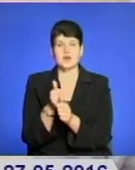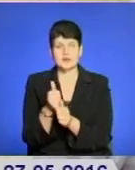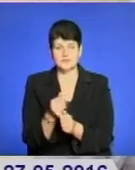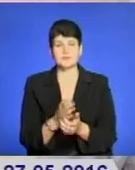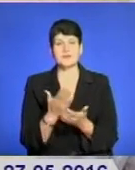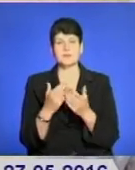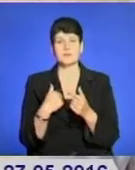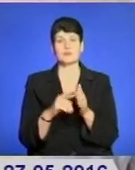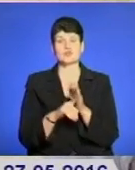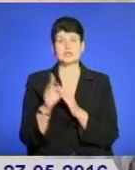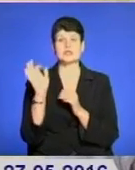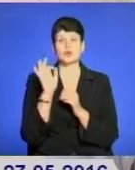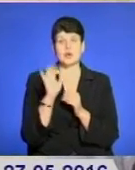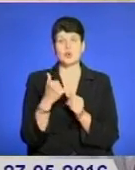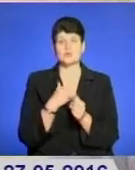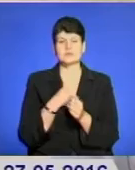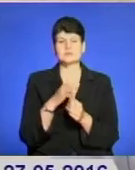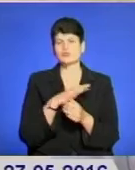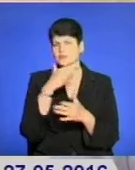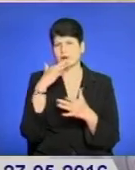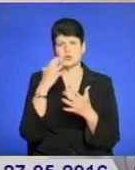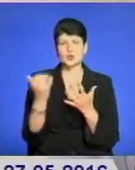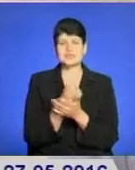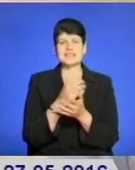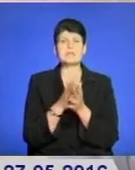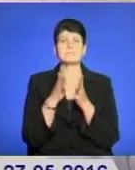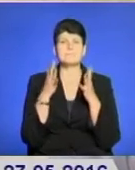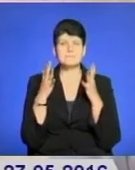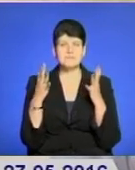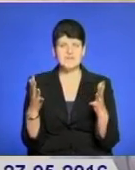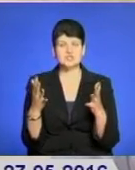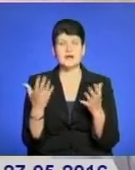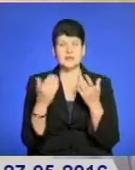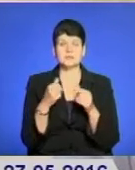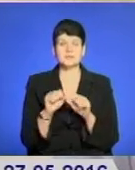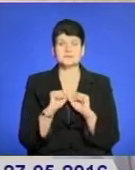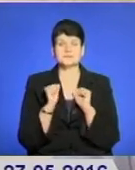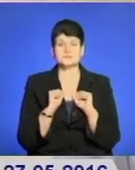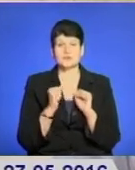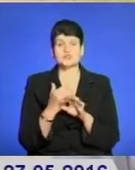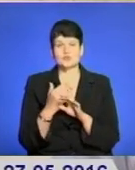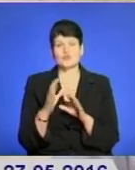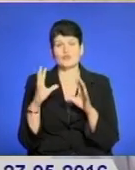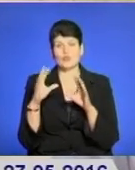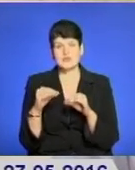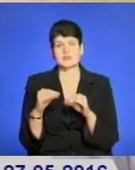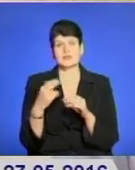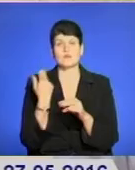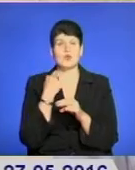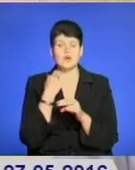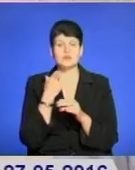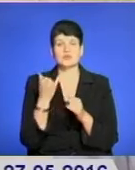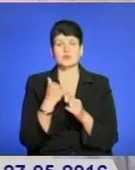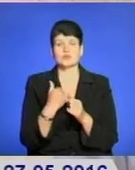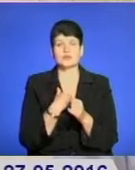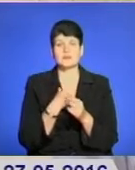ми почали з нуля, у нас були б набагато вже досягнення більше. Ну так чи інакше ми з того виходимо, ми частково вже погасили заборгованість, яку нам, скажімо